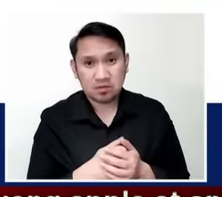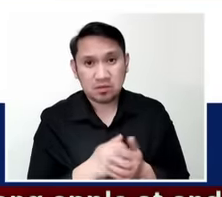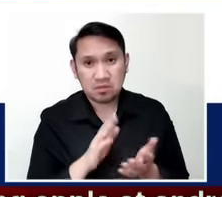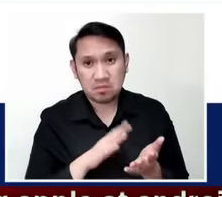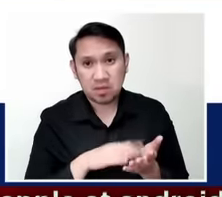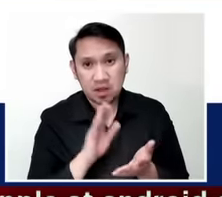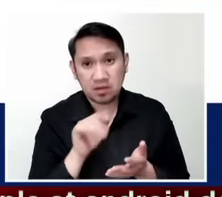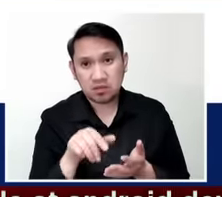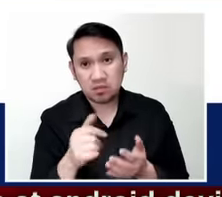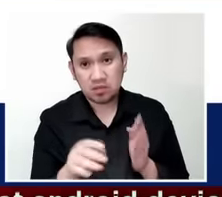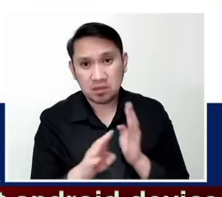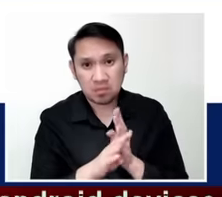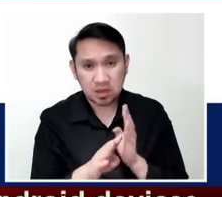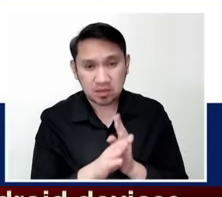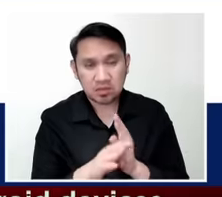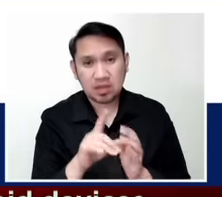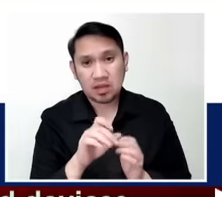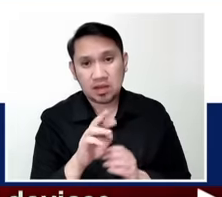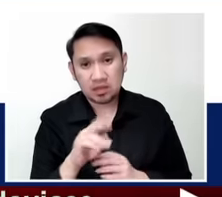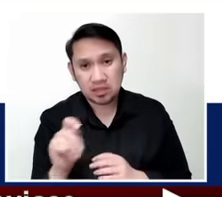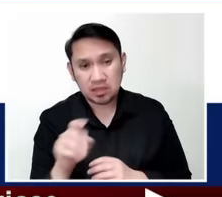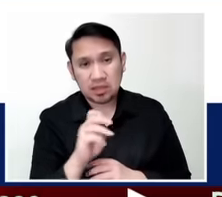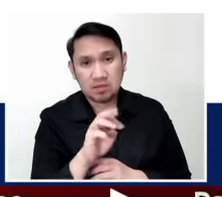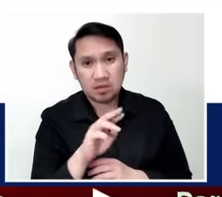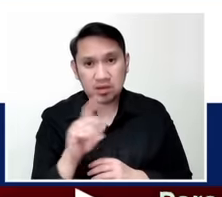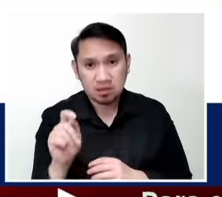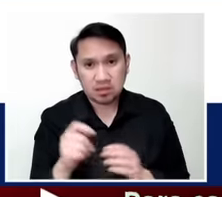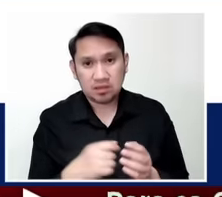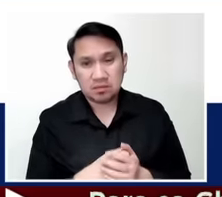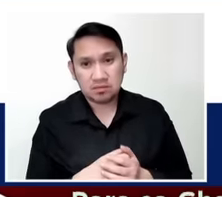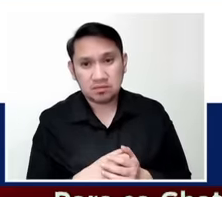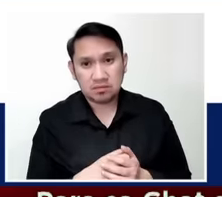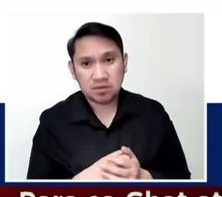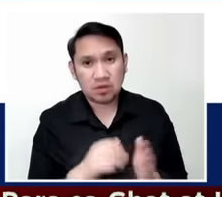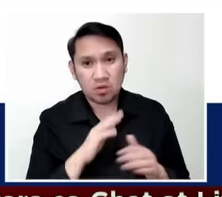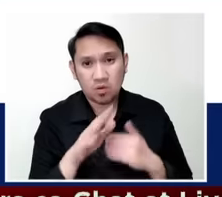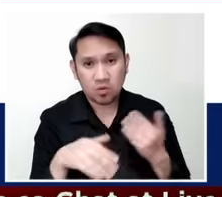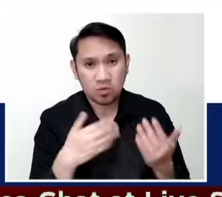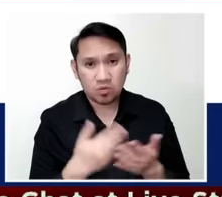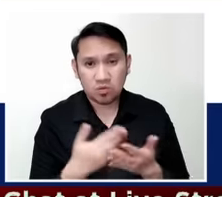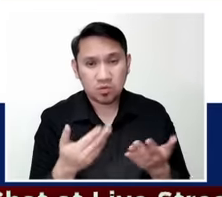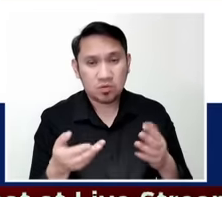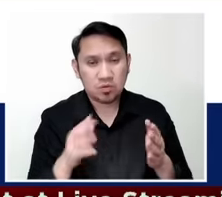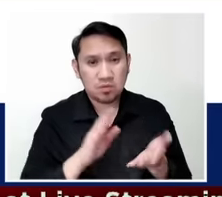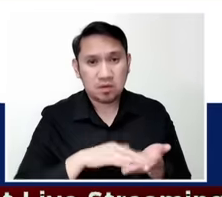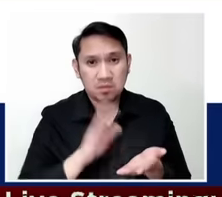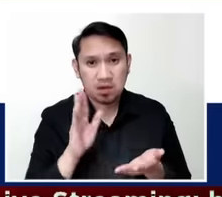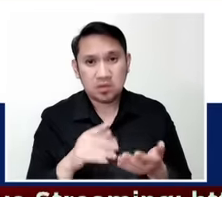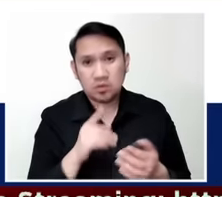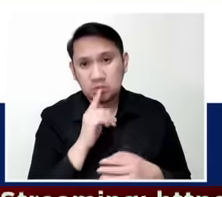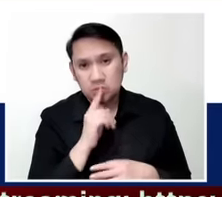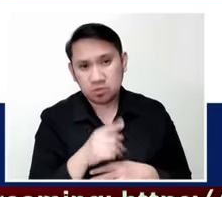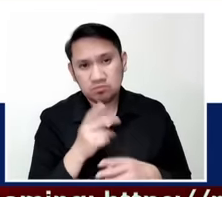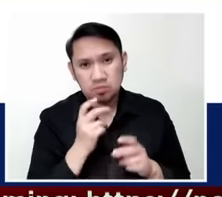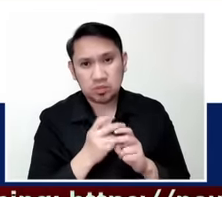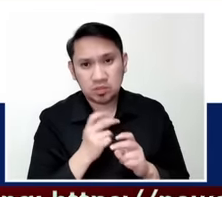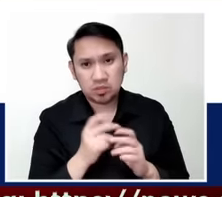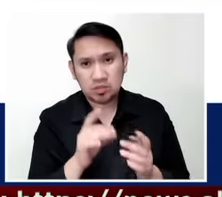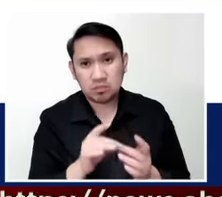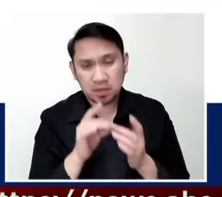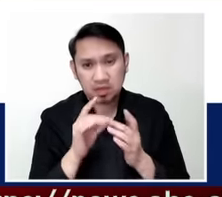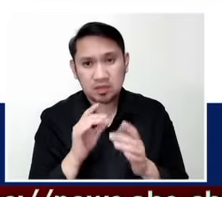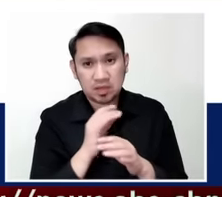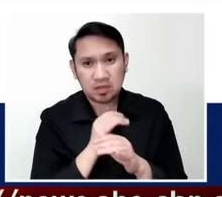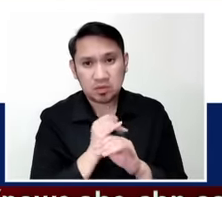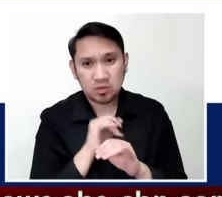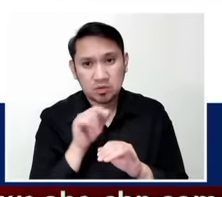sa bus, dun sa LRT, sa MRT? So lahat na nagtataasan. So talagang masakit sa bulsa, no? Lalo na yung jeep yung inaasahan